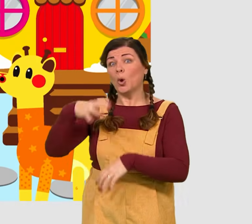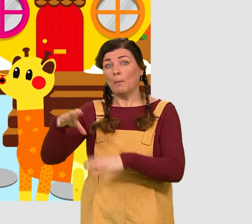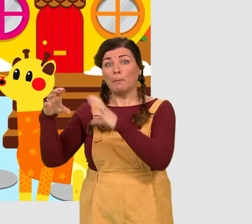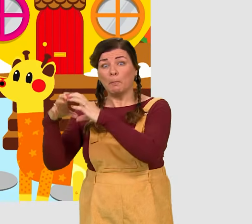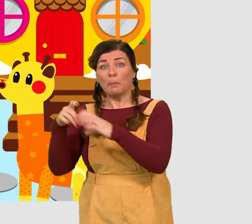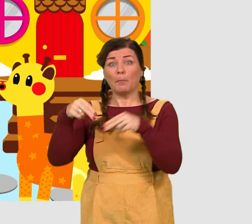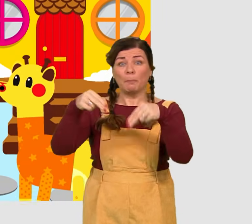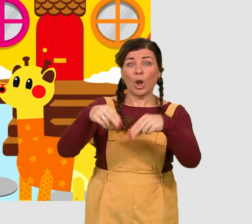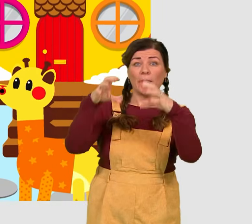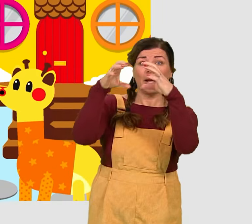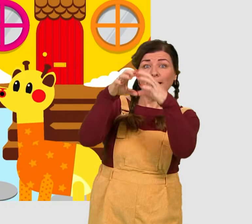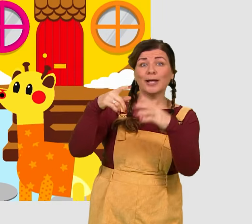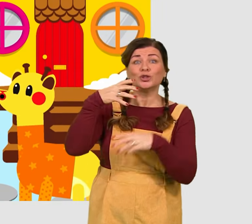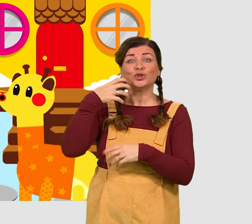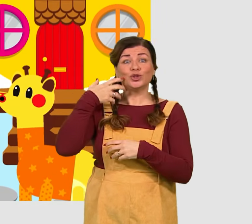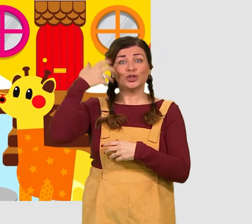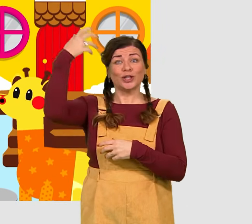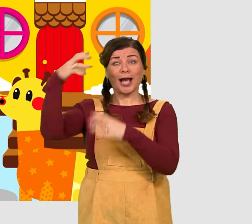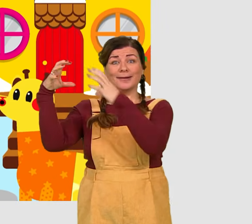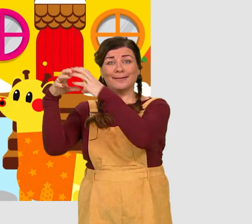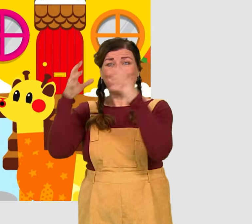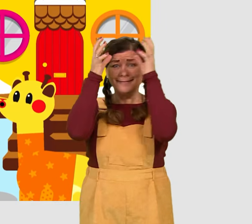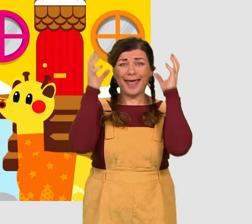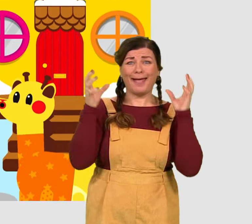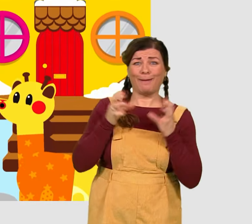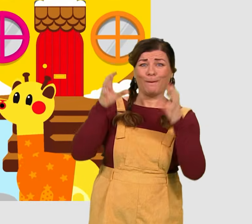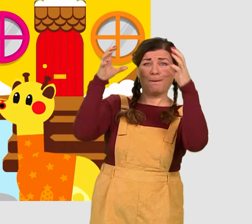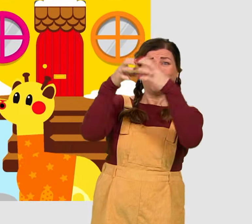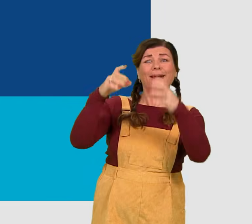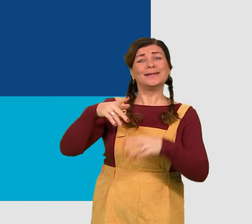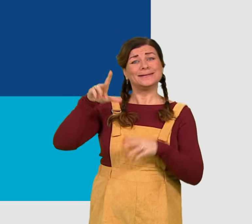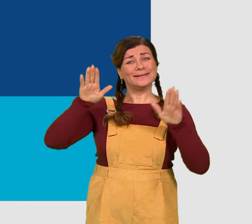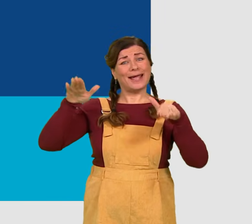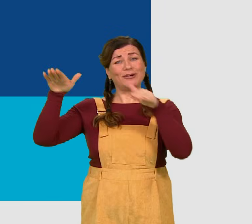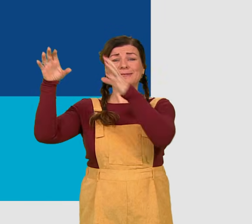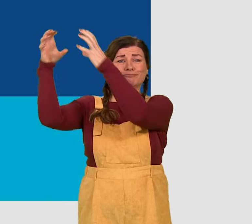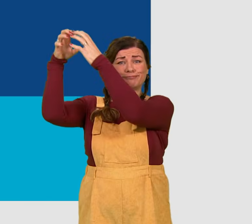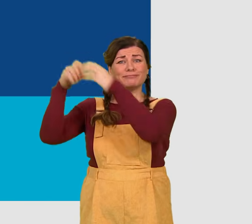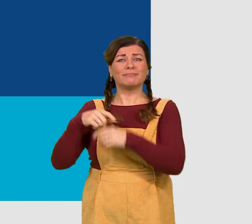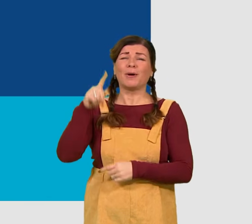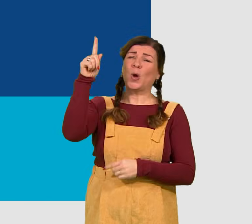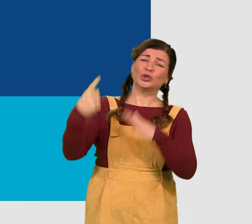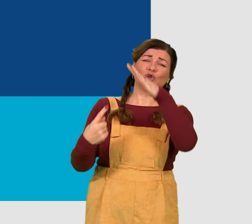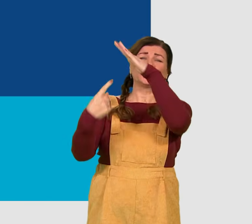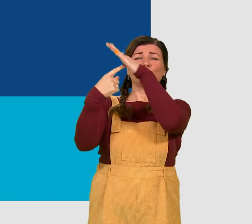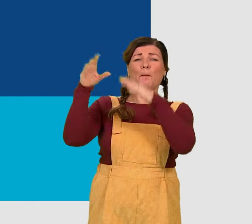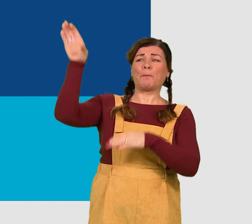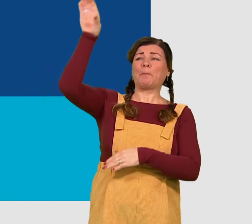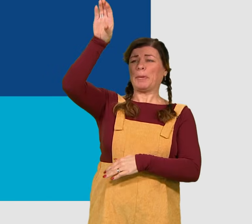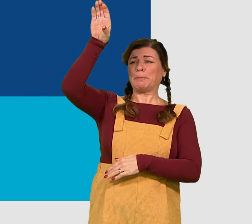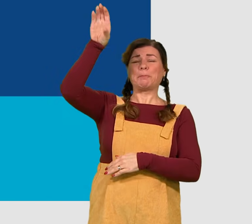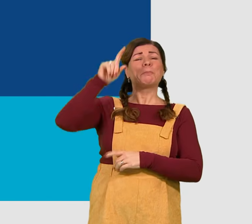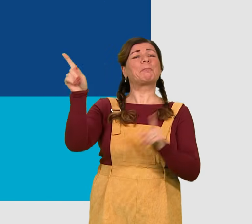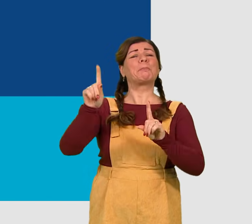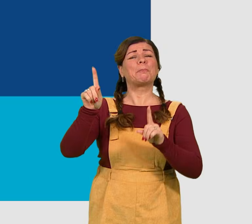bolgi, jangle, llew a deryn hefyd. A reit ar dop y goeden Nadolig,